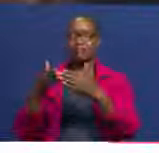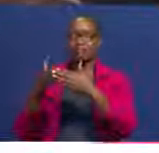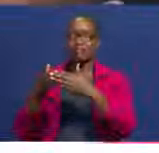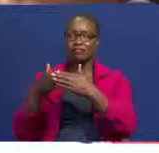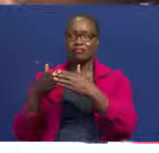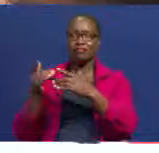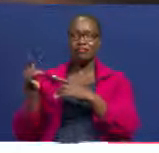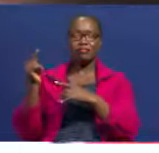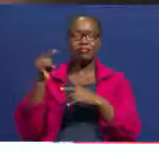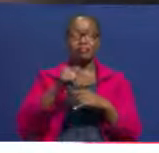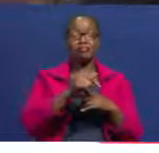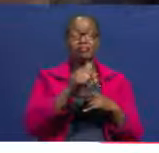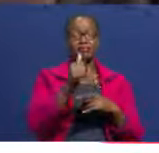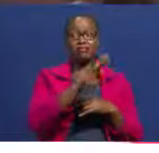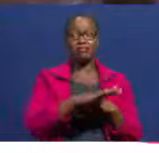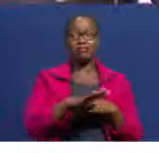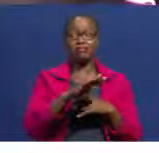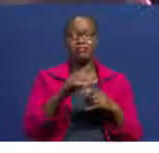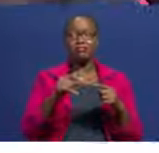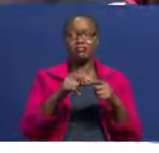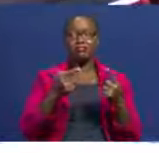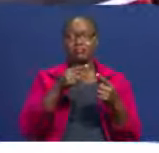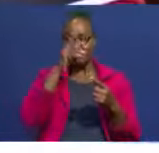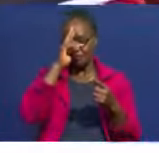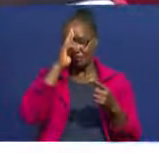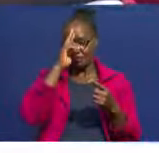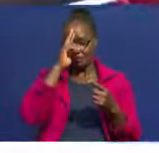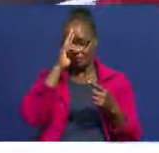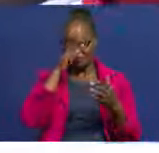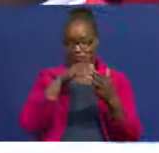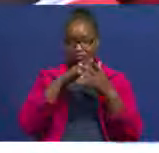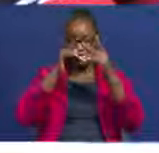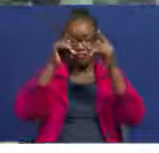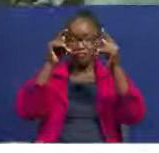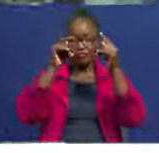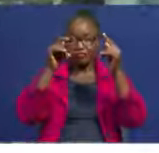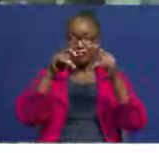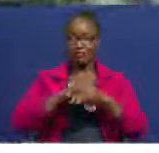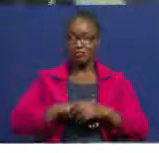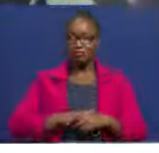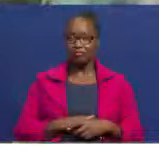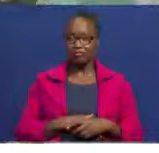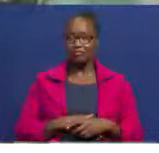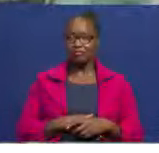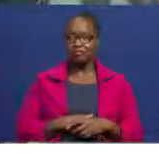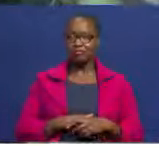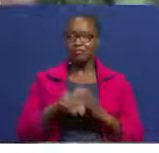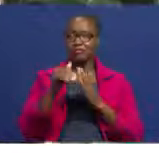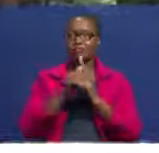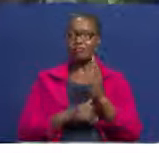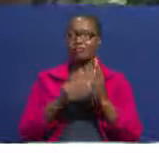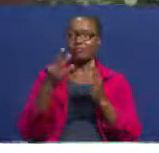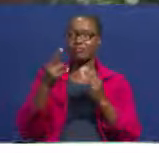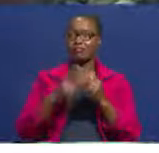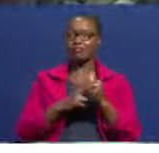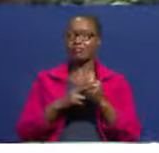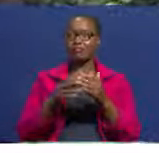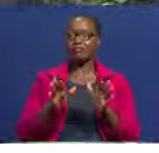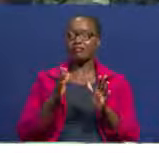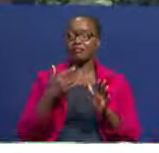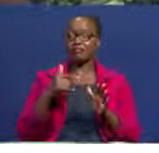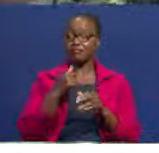kuelekea Fontanella kukaidi amri ya polisi ya kusitisha maandamano. Article 37 allows us to do